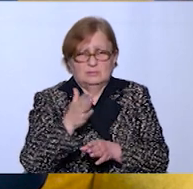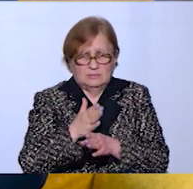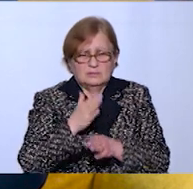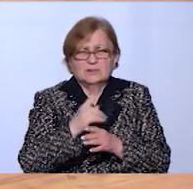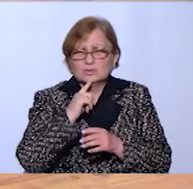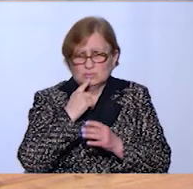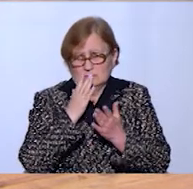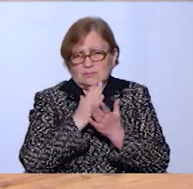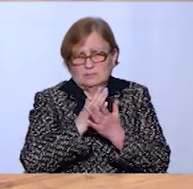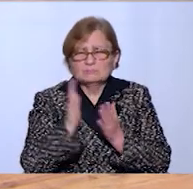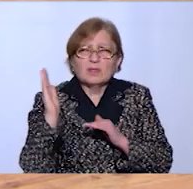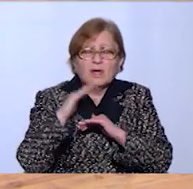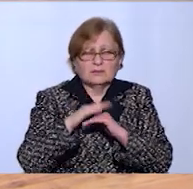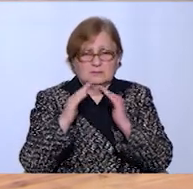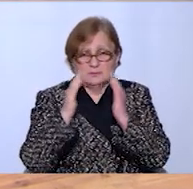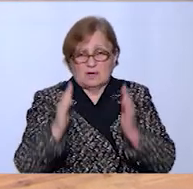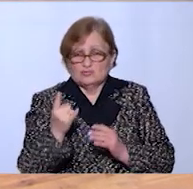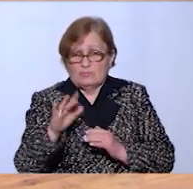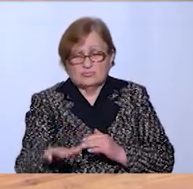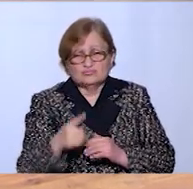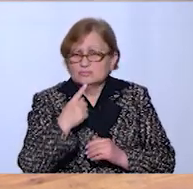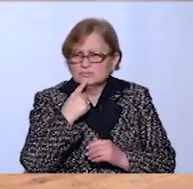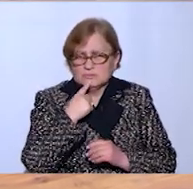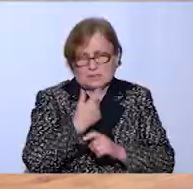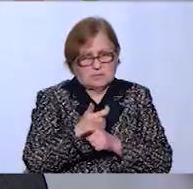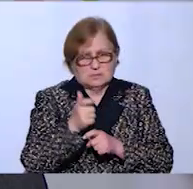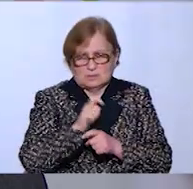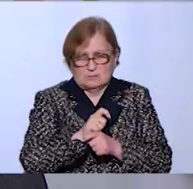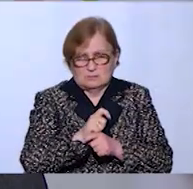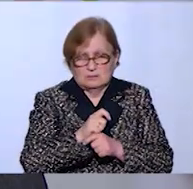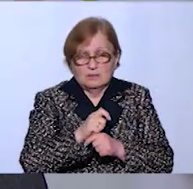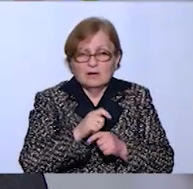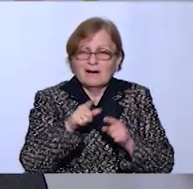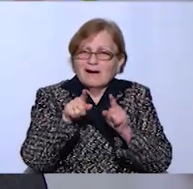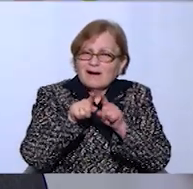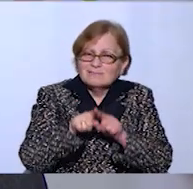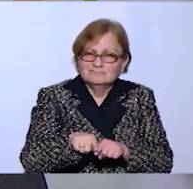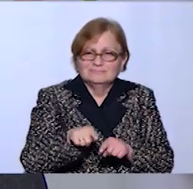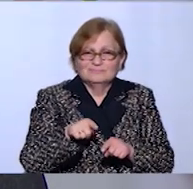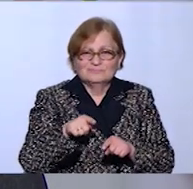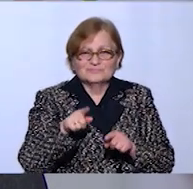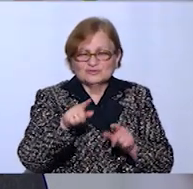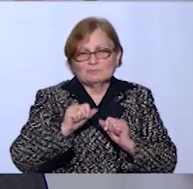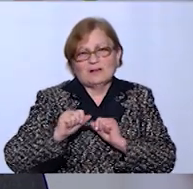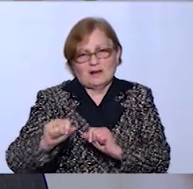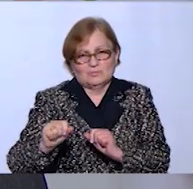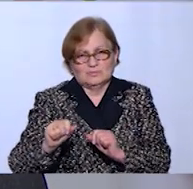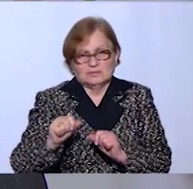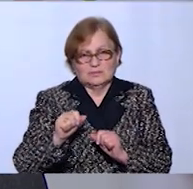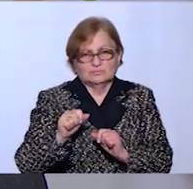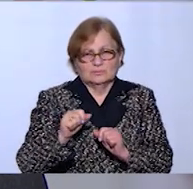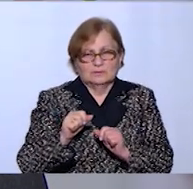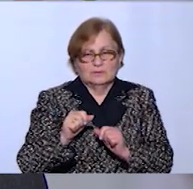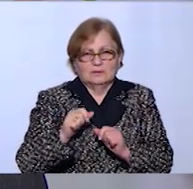აღარ გააკეთო და ეს არის უკვე ძალიან მნიშვნელოვანი ფაქტორი. პირველი, ასე ვთქვათ, აი სასწრაფო დახმარებასავით ჩარევა